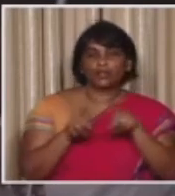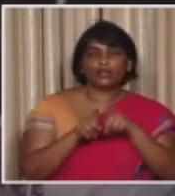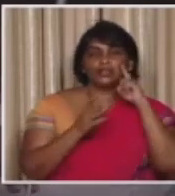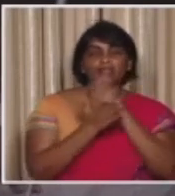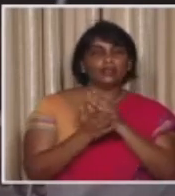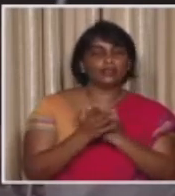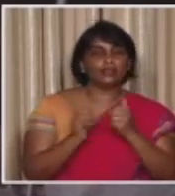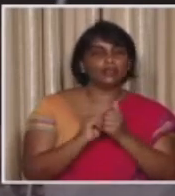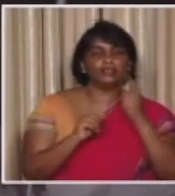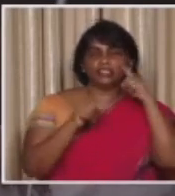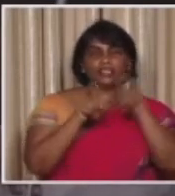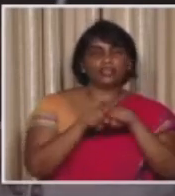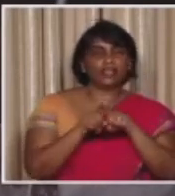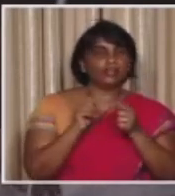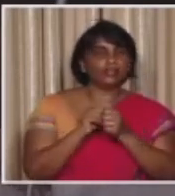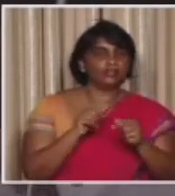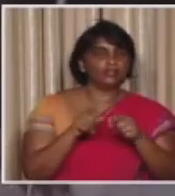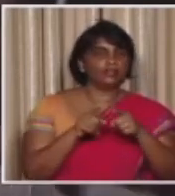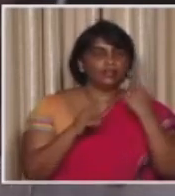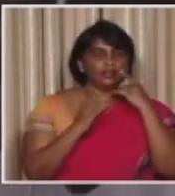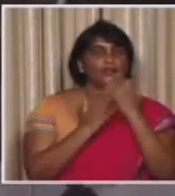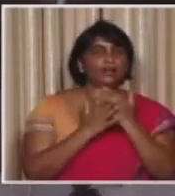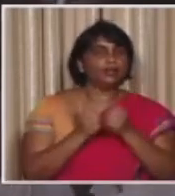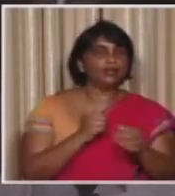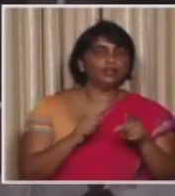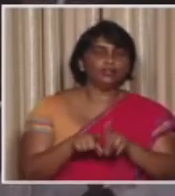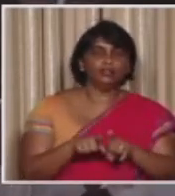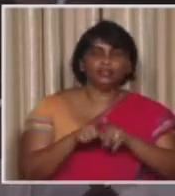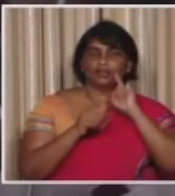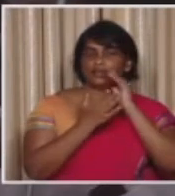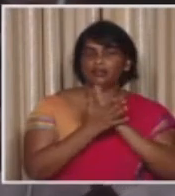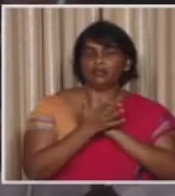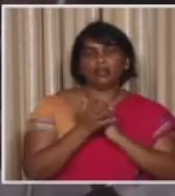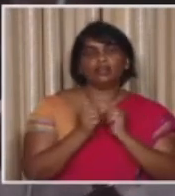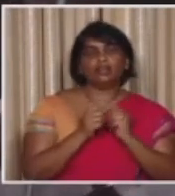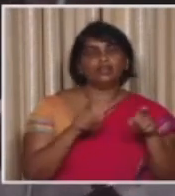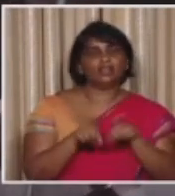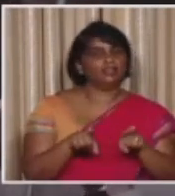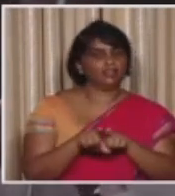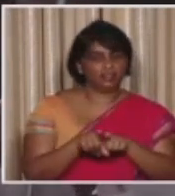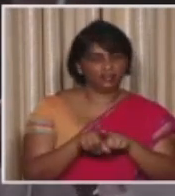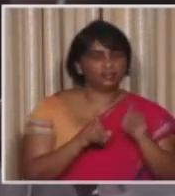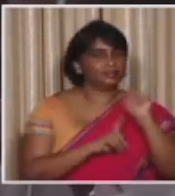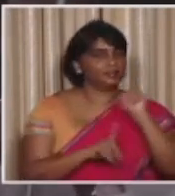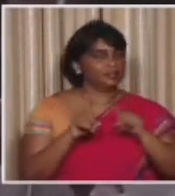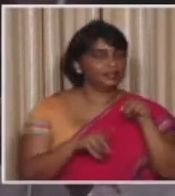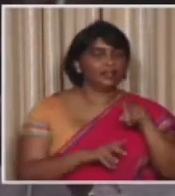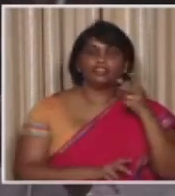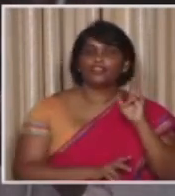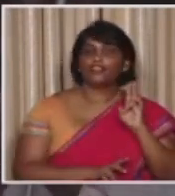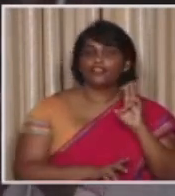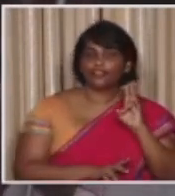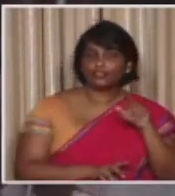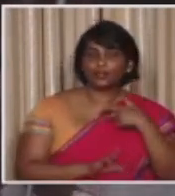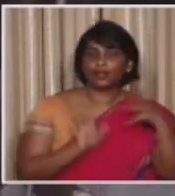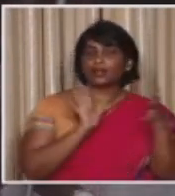විසින් ආපහු රැස් කළා යන එක මේකේ තේරුමක් නැහැ. ඒ නිසා මම කියන්නේ මේකේ ගරු සභාපතිතුමනි අනිවාර්යෙන් මේ පාර්ලිමේන්තුව අපි 225 එක්ක වෙලා